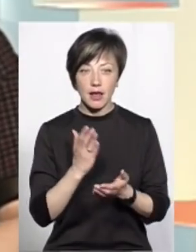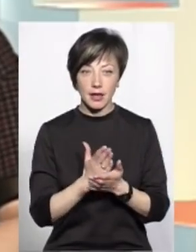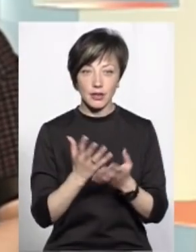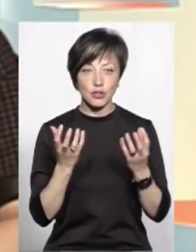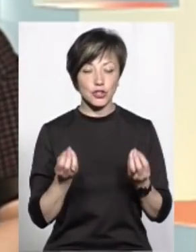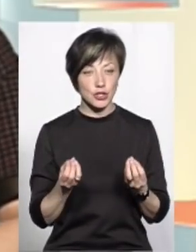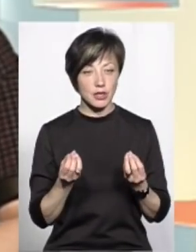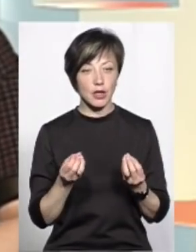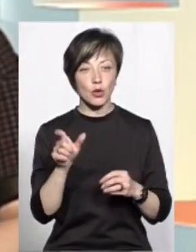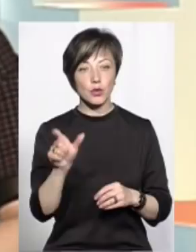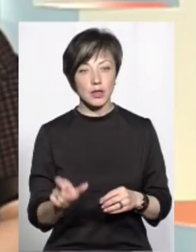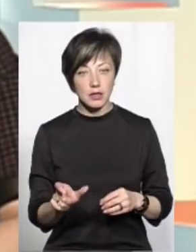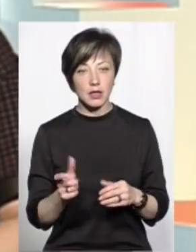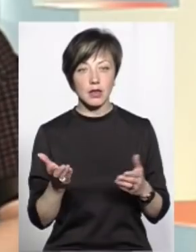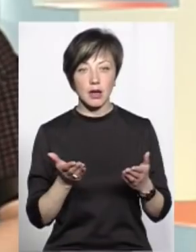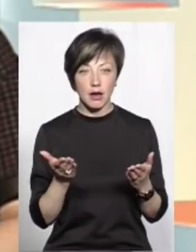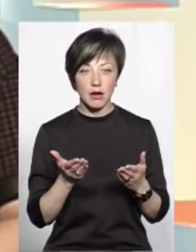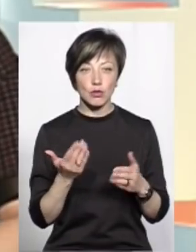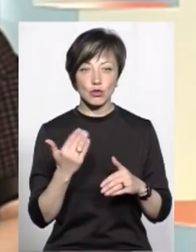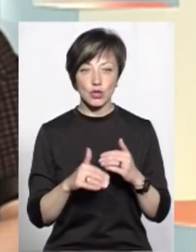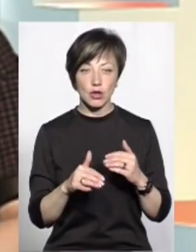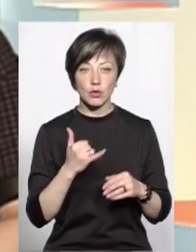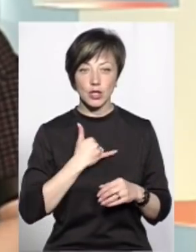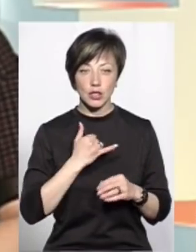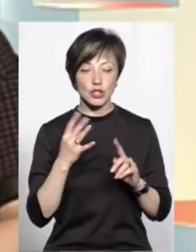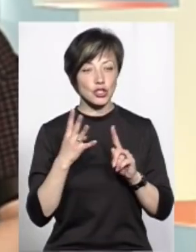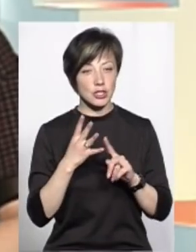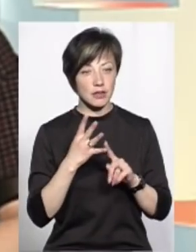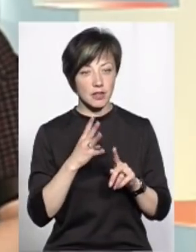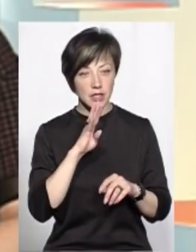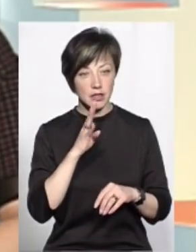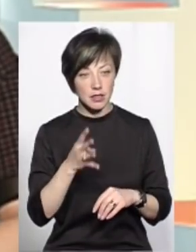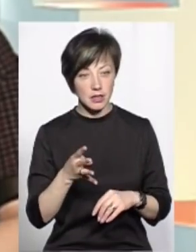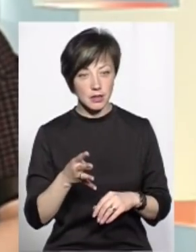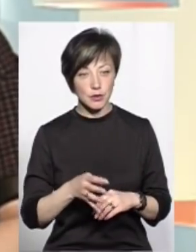ще людина, яка вже, до речі, в нас четвертий рік